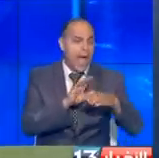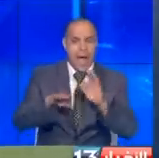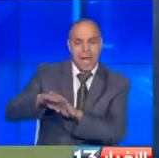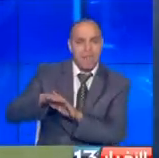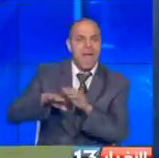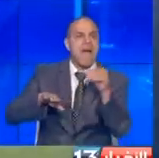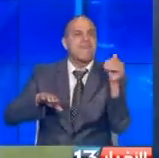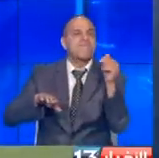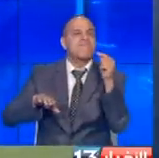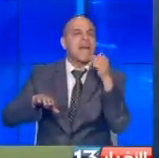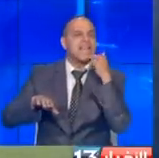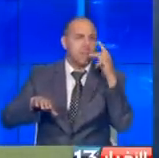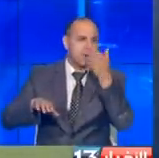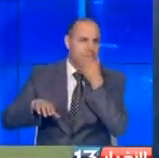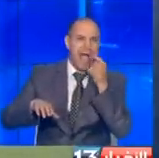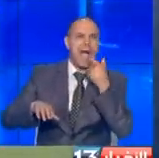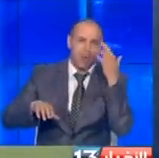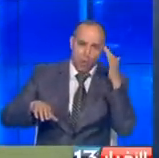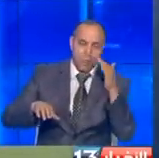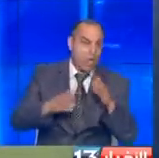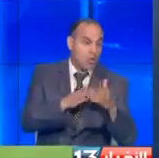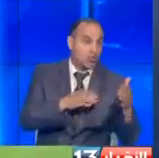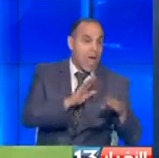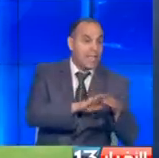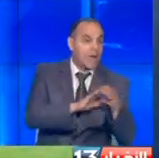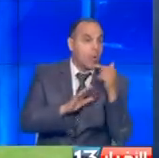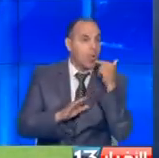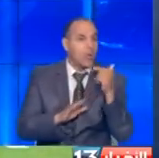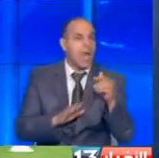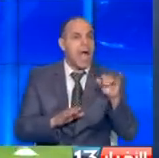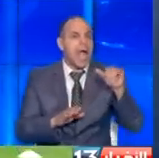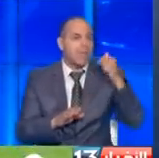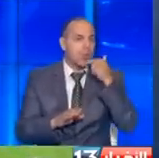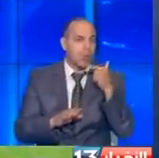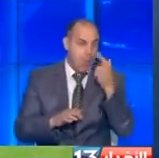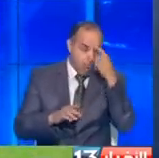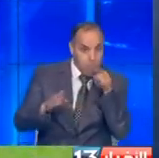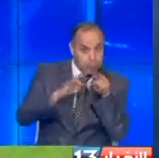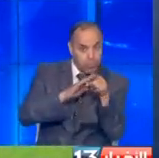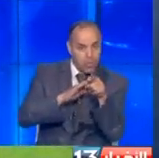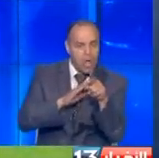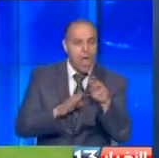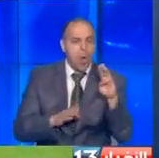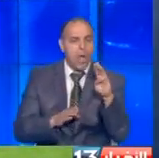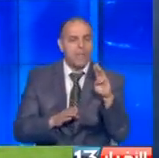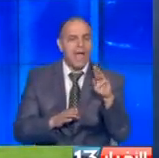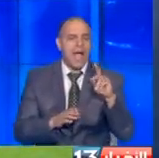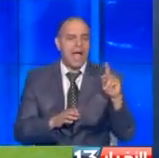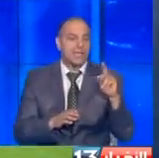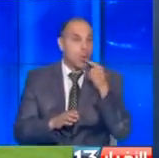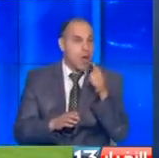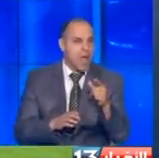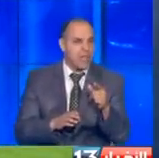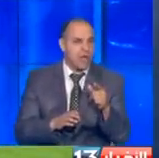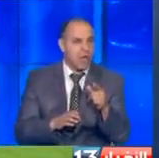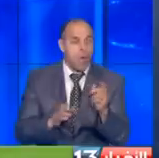فخر الدين بن يوسف باش يكون حاضر في تشكيله اليوم، على الجهه اليسار نعيم السليتي وكراس حربه، وهبي الغزري ساسي